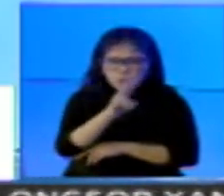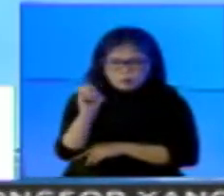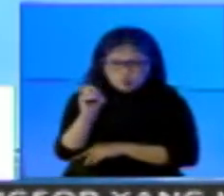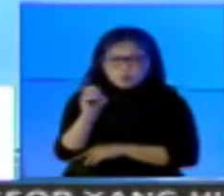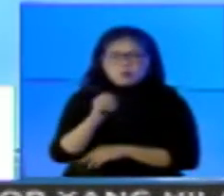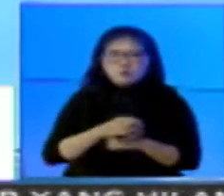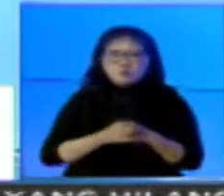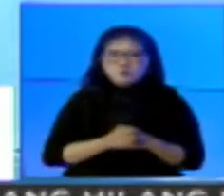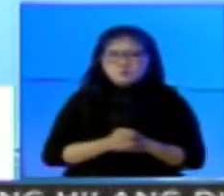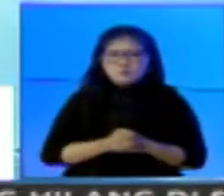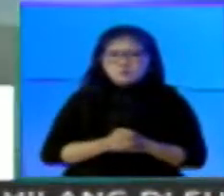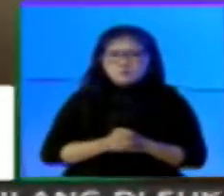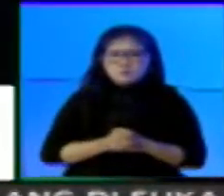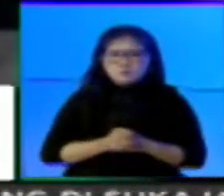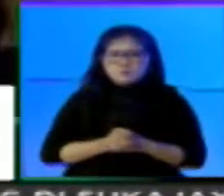2020.